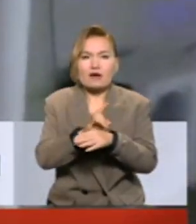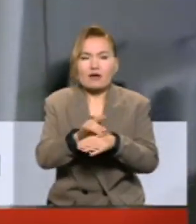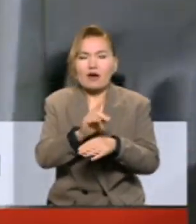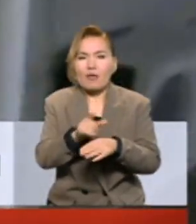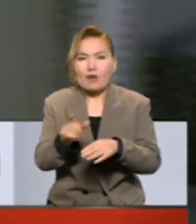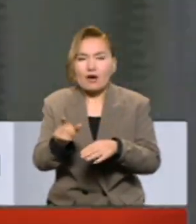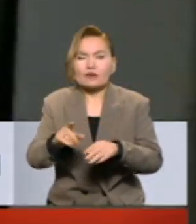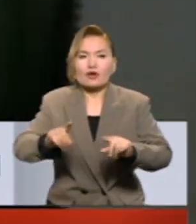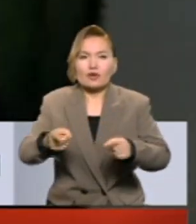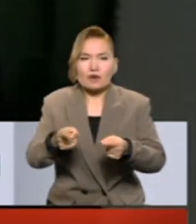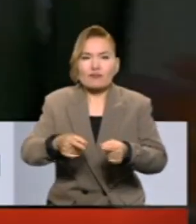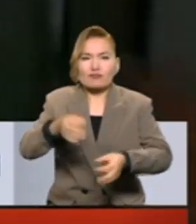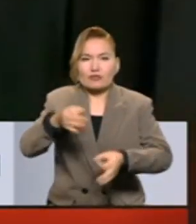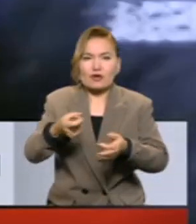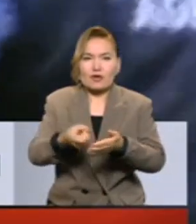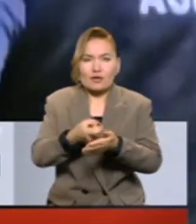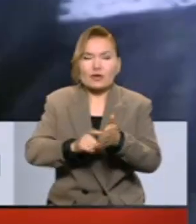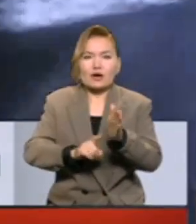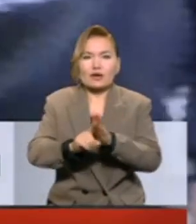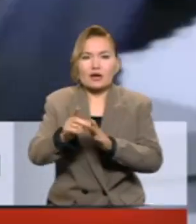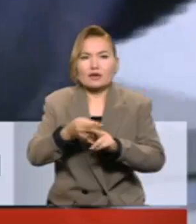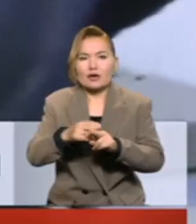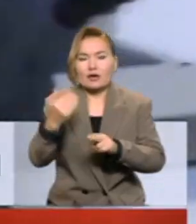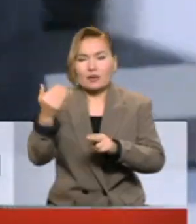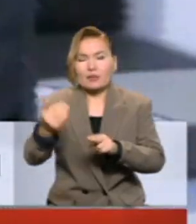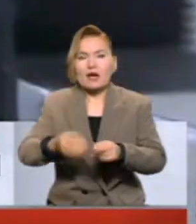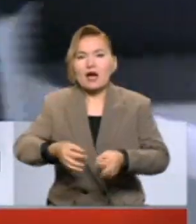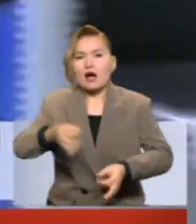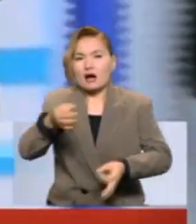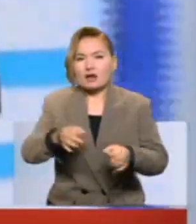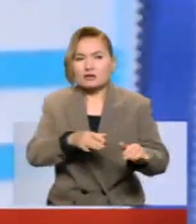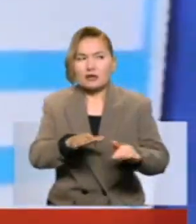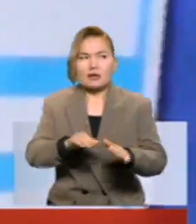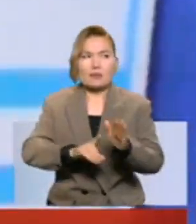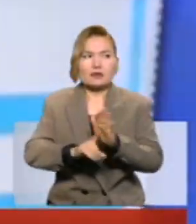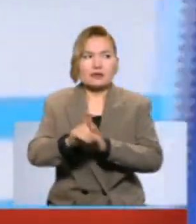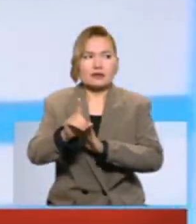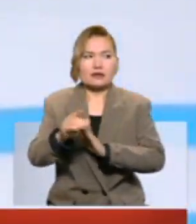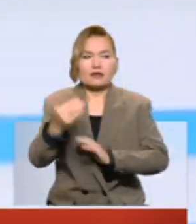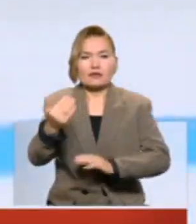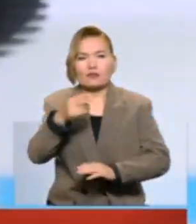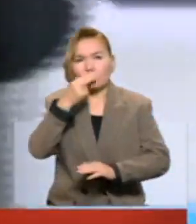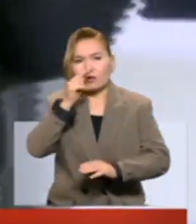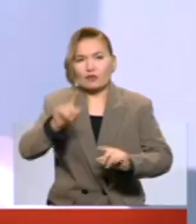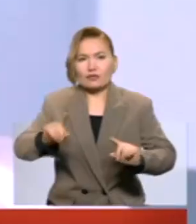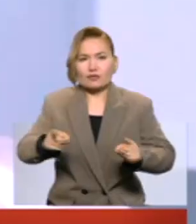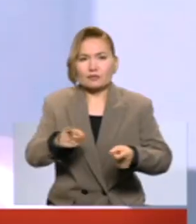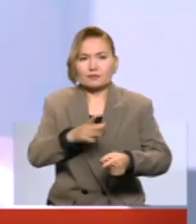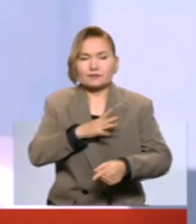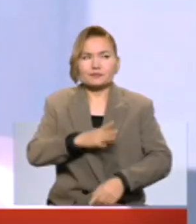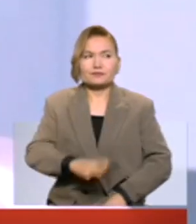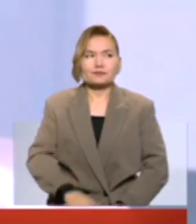тұлғаларды анықтау үстінде. Аталған дерек бойынша қылмыстық іс қозғалды.